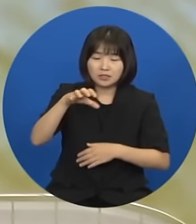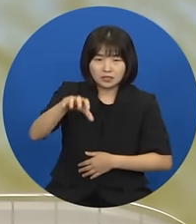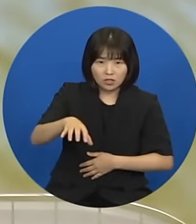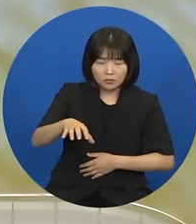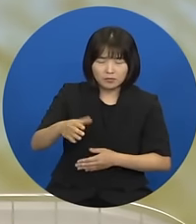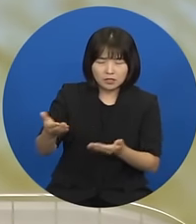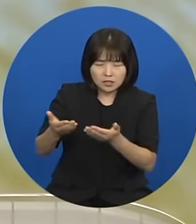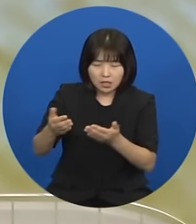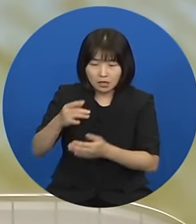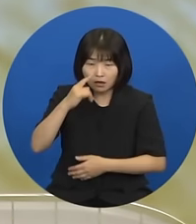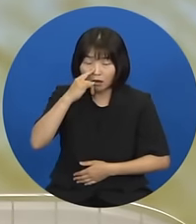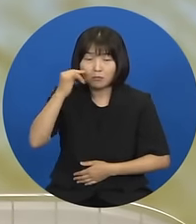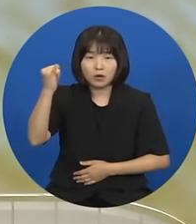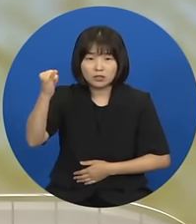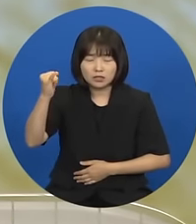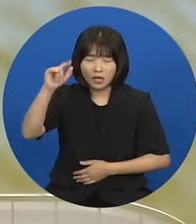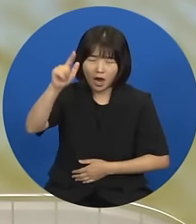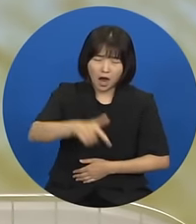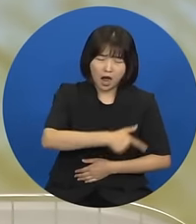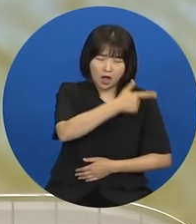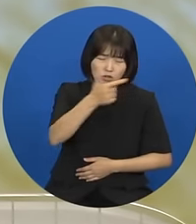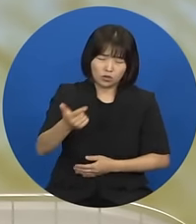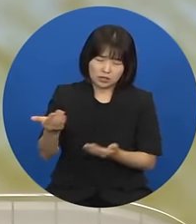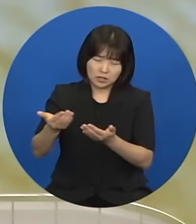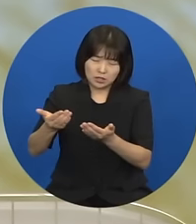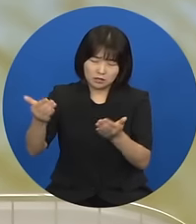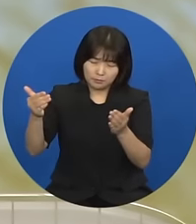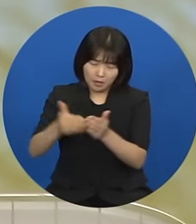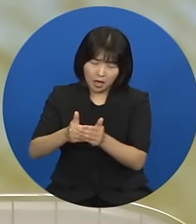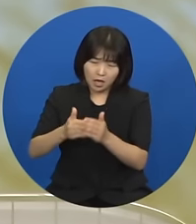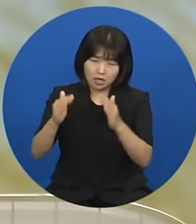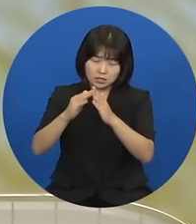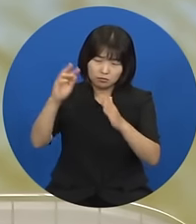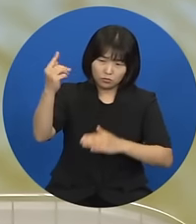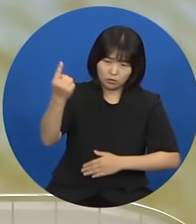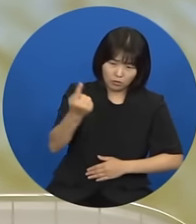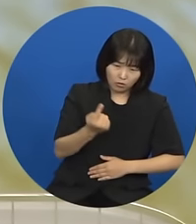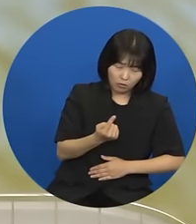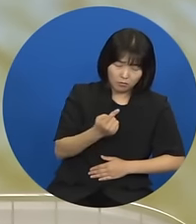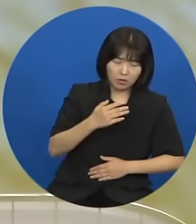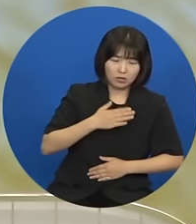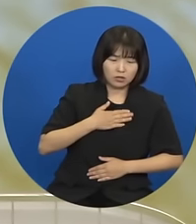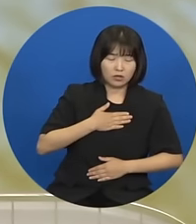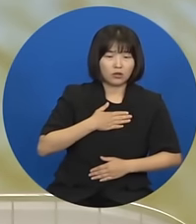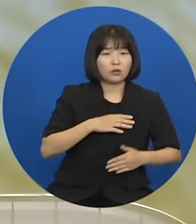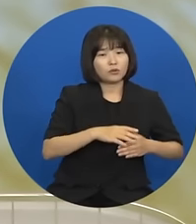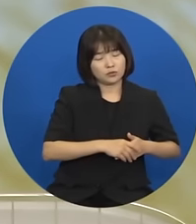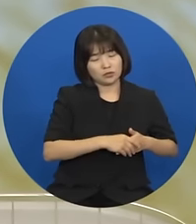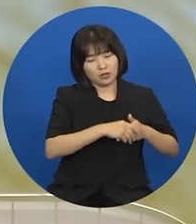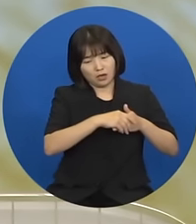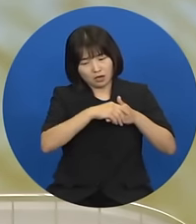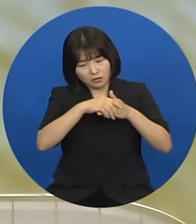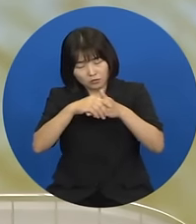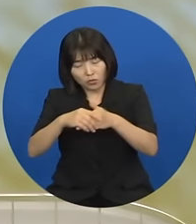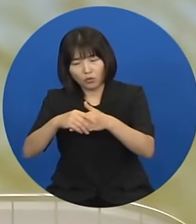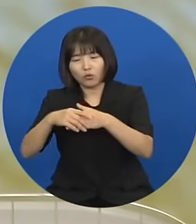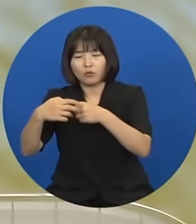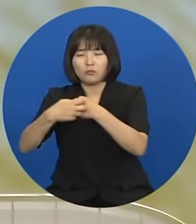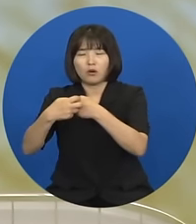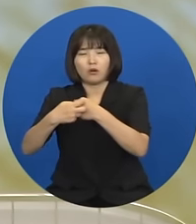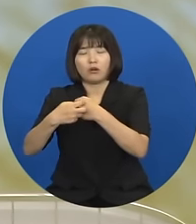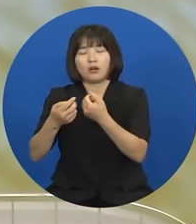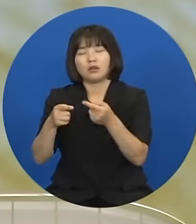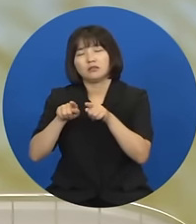종일 일하고 그 고된 몸을 이끌고 집으로 오시면 저의 손을 잡고 누님이 있는 병원으로